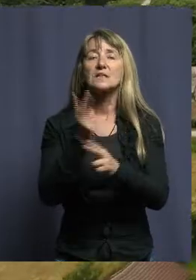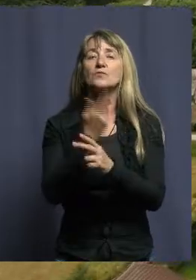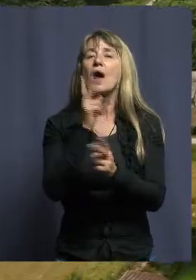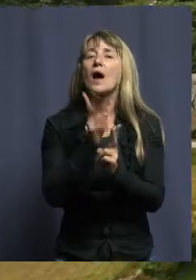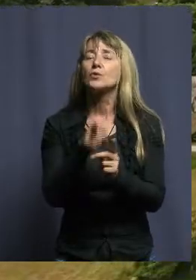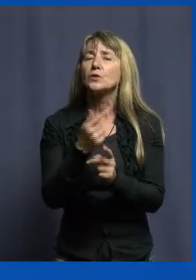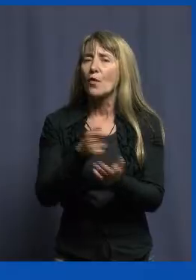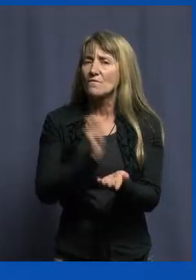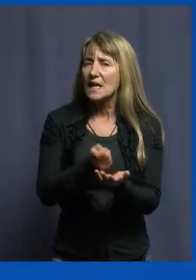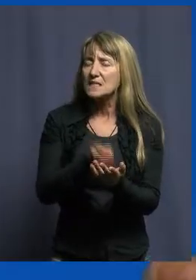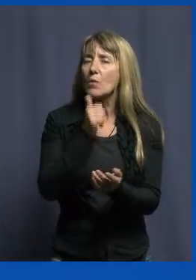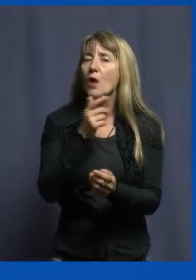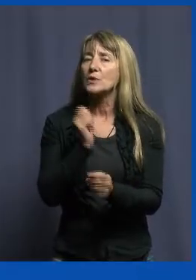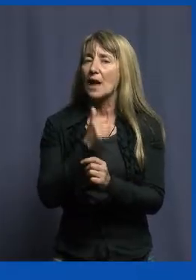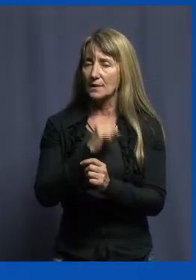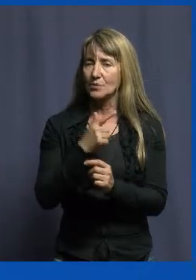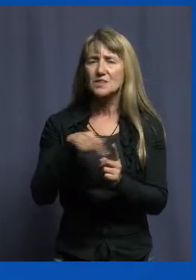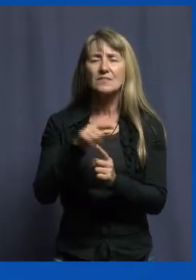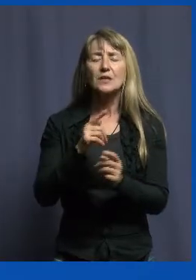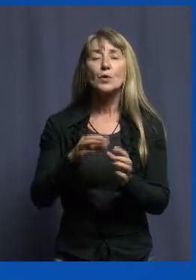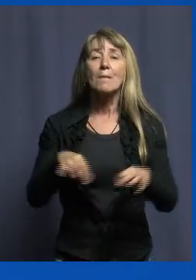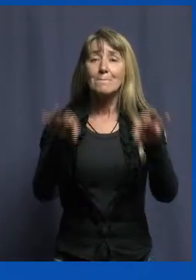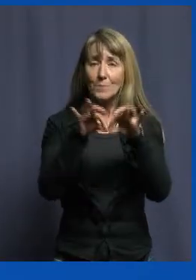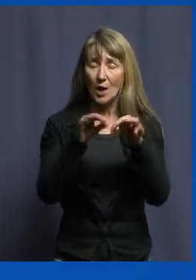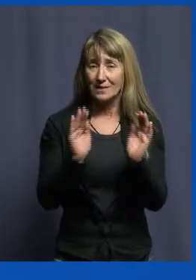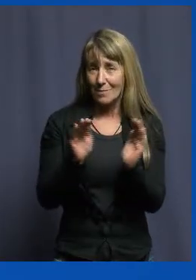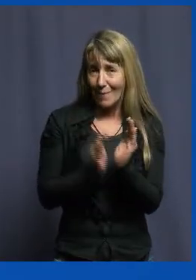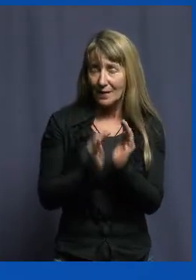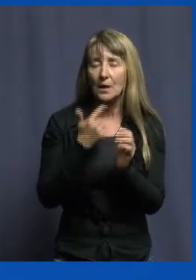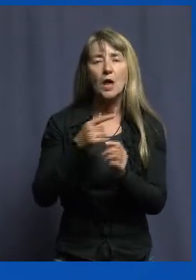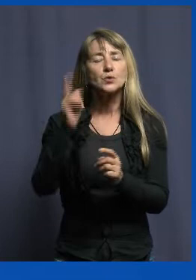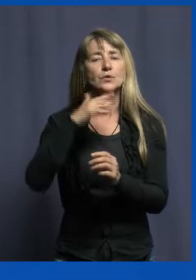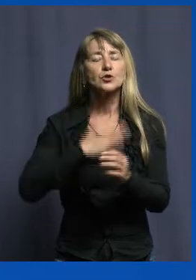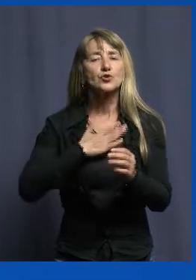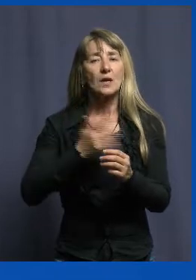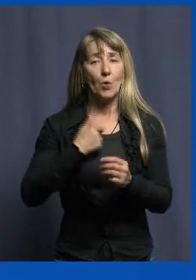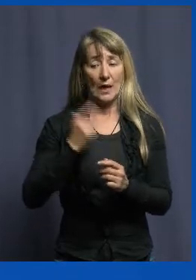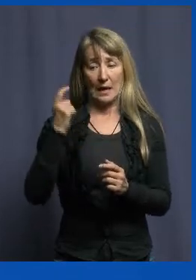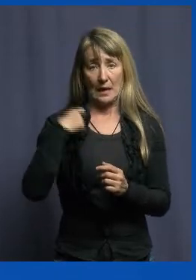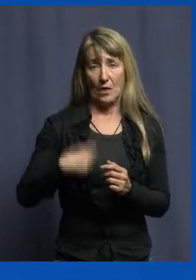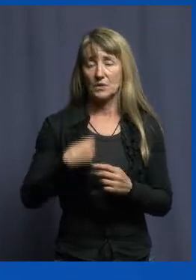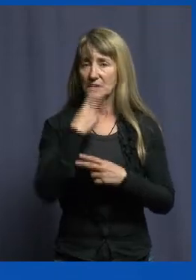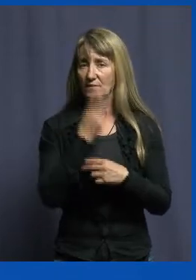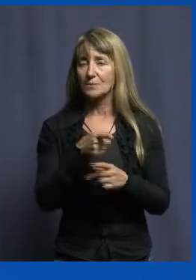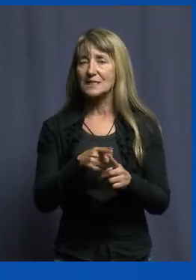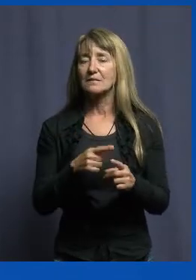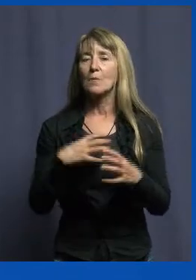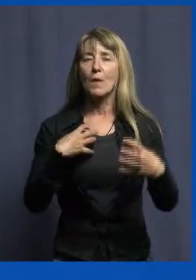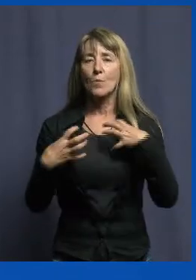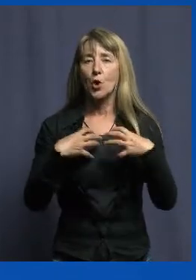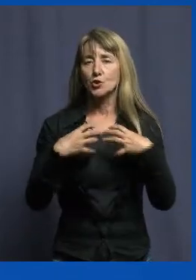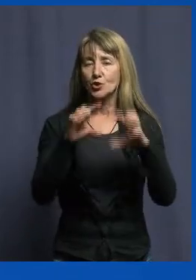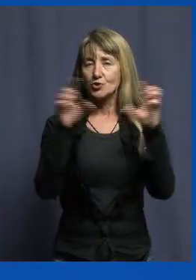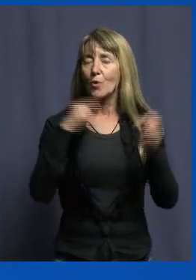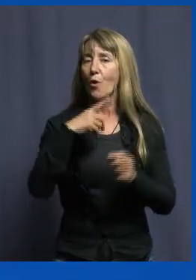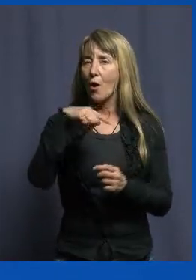radimo i kako da to finansiramo. Svi drugi manji projekti takođe. Dakle, ja sutra želim da vidim moj Kragujevac sa tim pozorištem o kojim